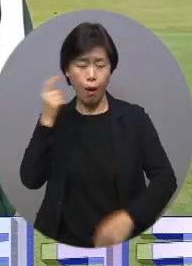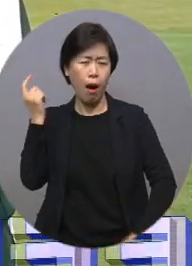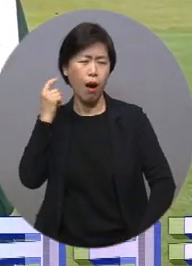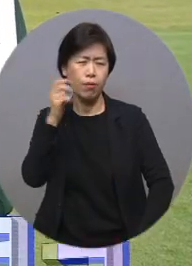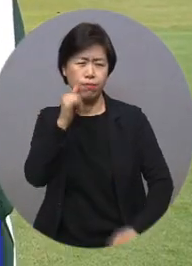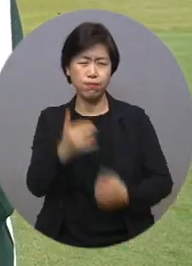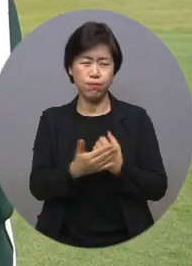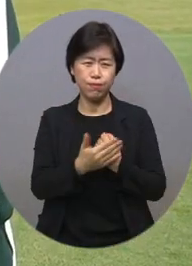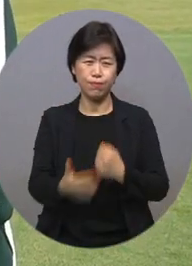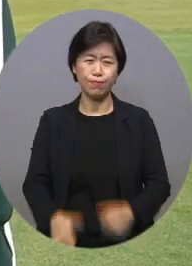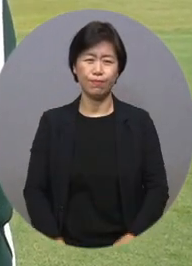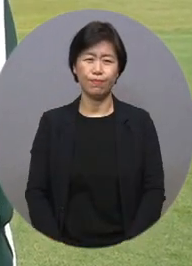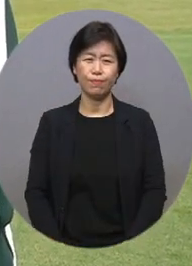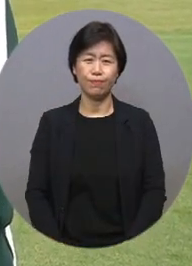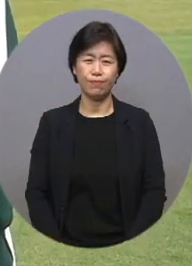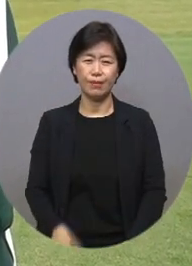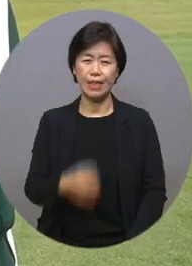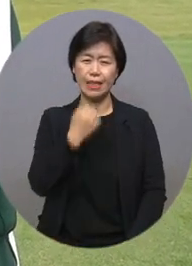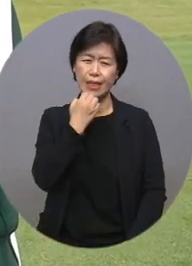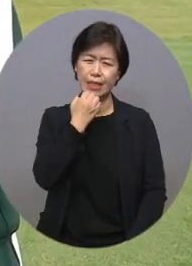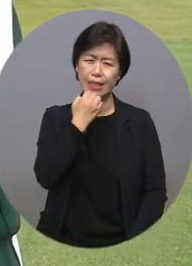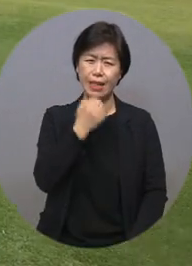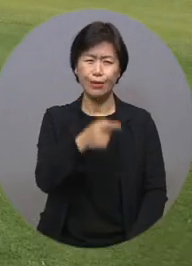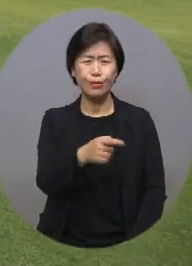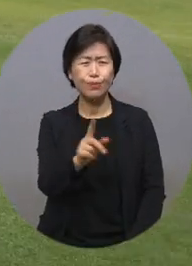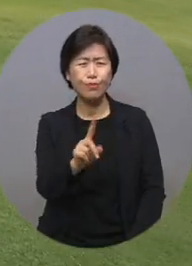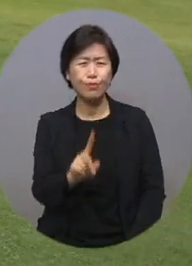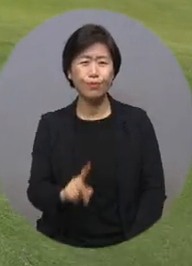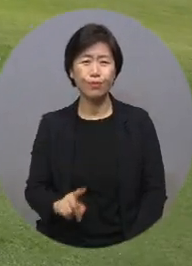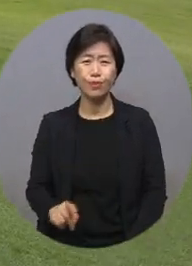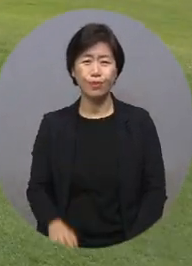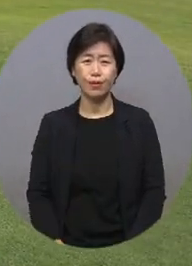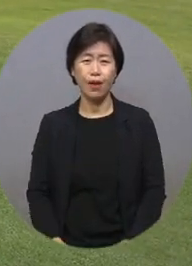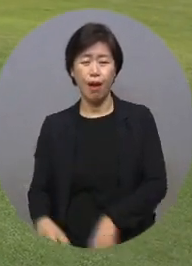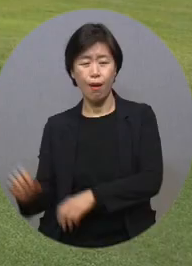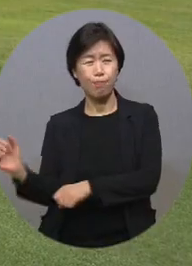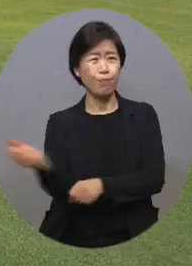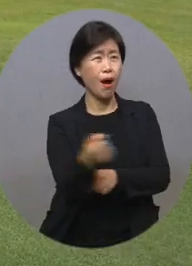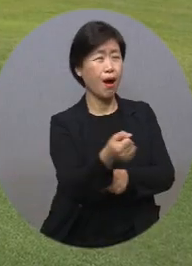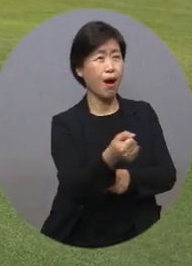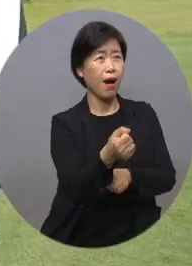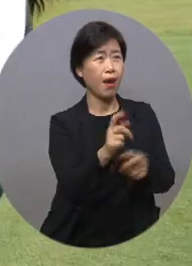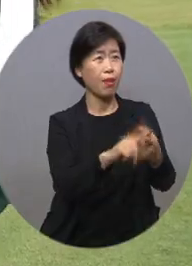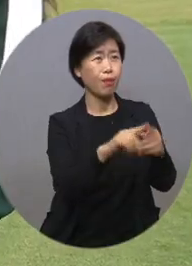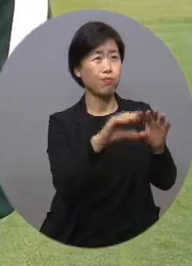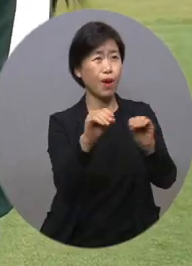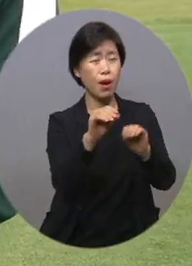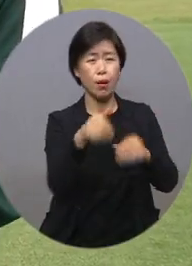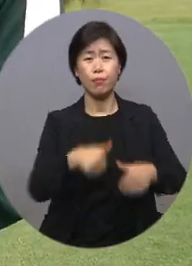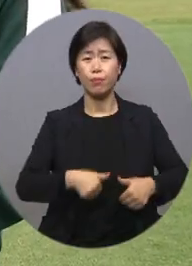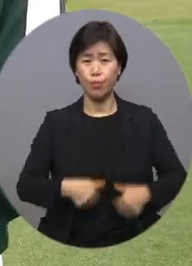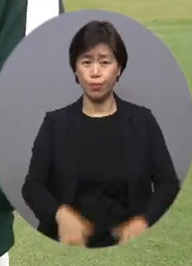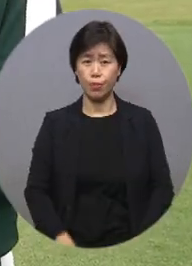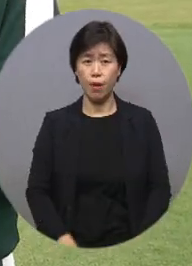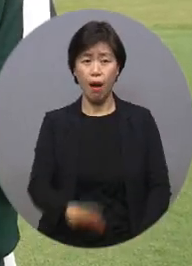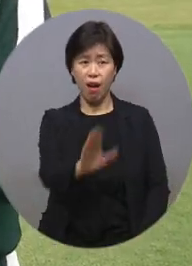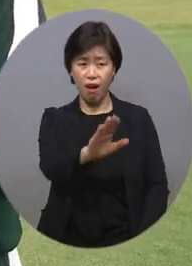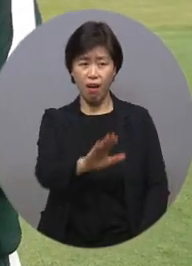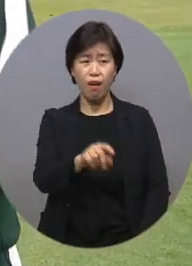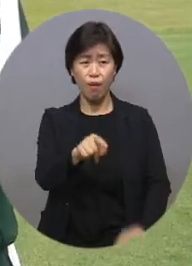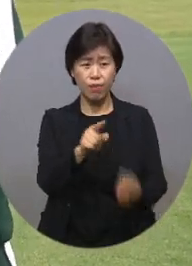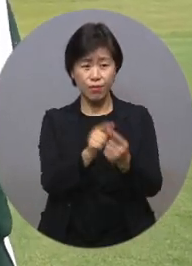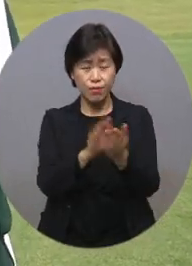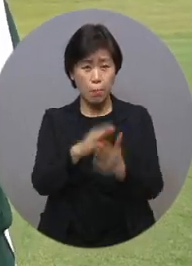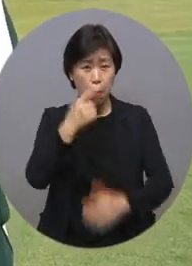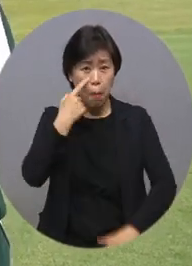피니시도 안 했어. 움직이면 안 돼요. 피니시 안 잡았어. 그 상태가 멋진 거야. 아니 근데 언니 진짜 급해진다. 그러니까 연습해야 돼.